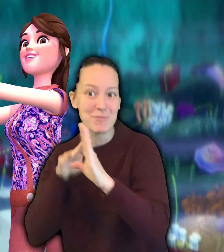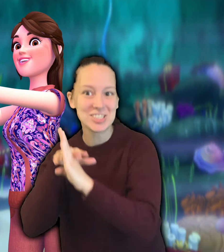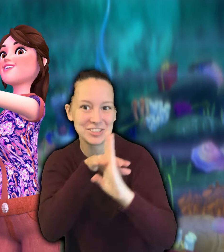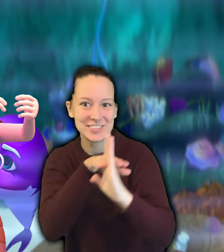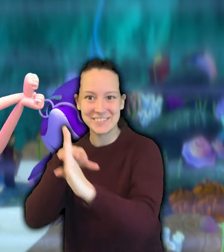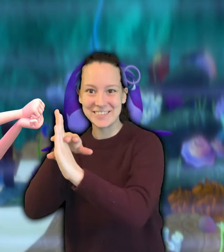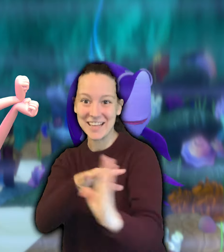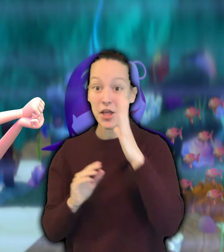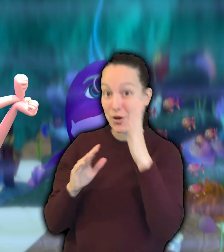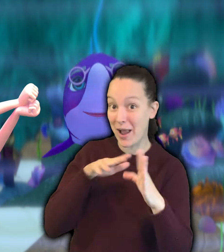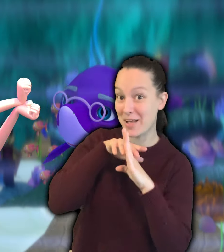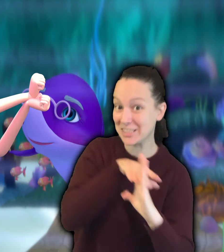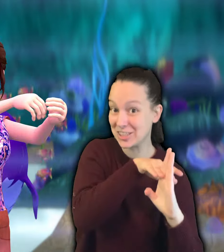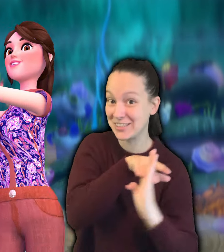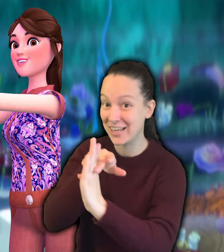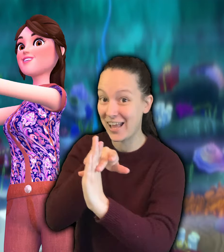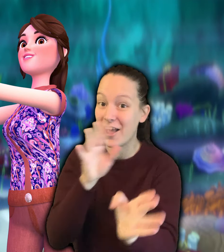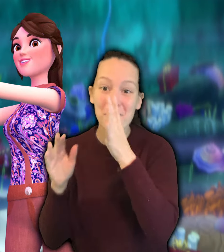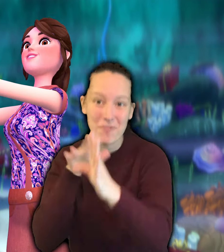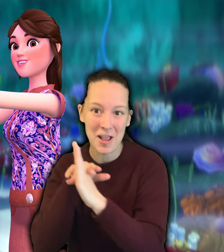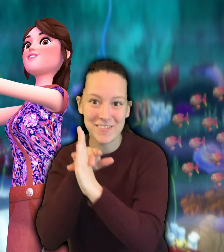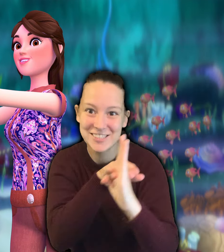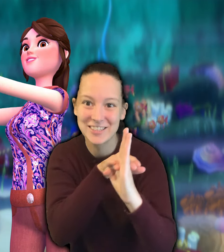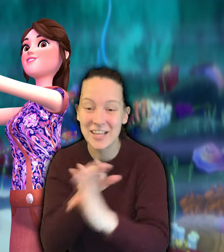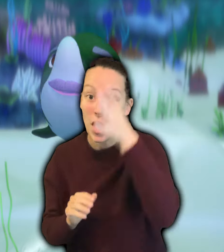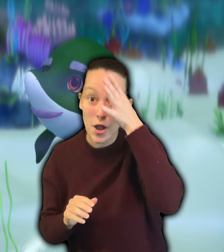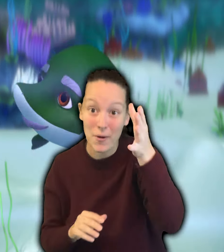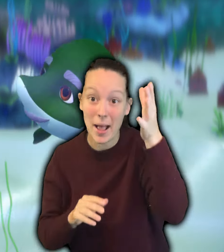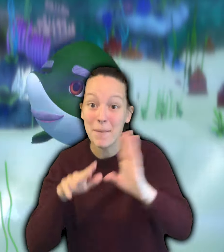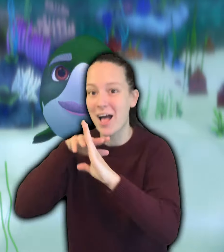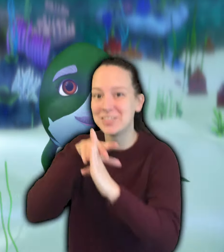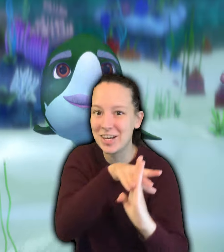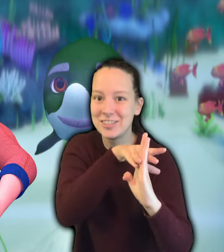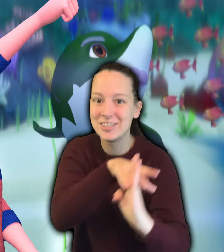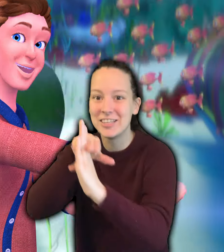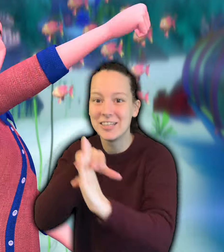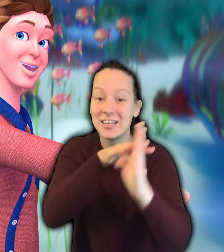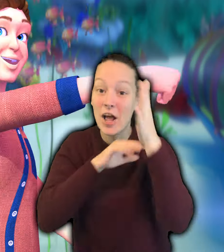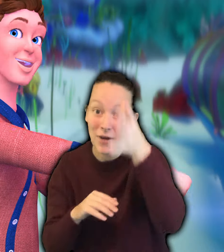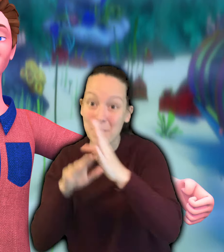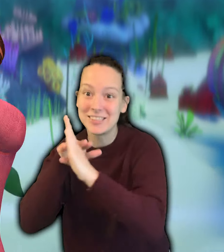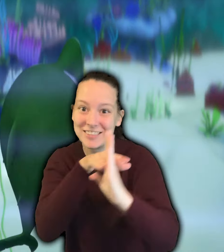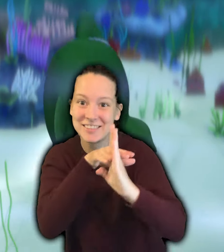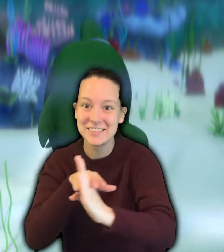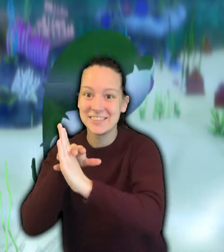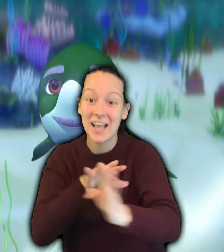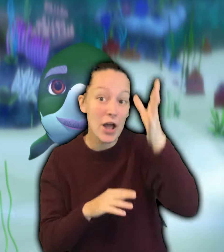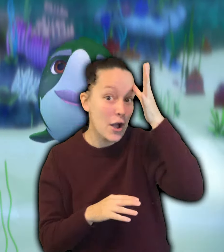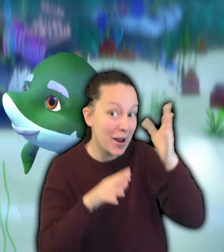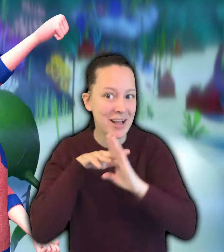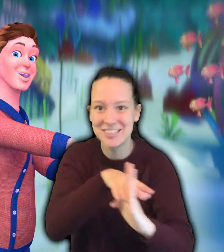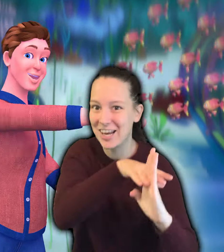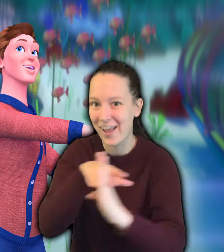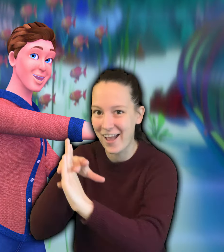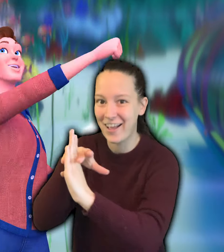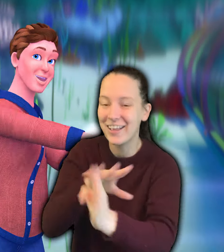ザメおばザおばザメおばザメおじザメおじ